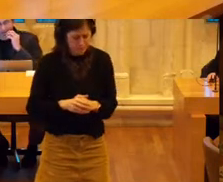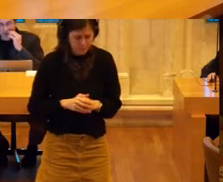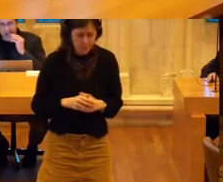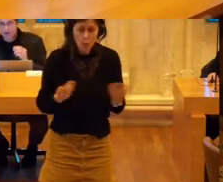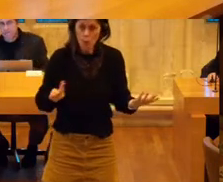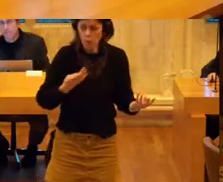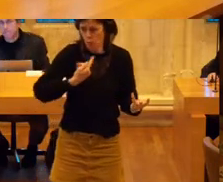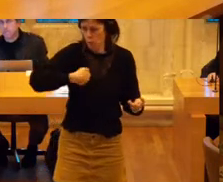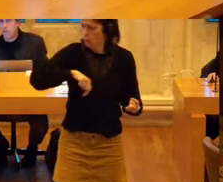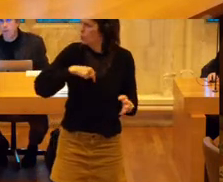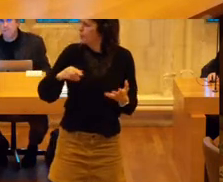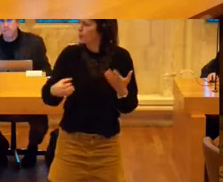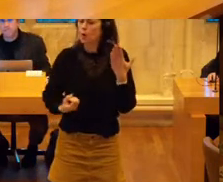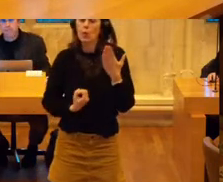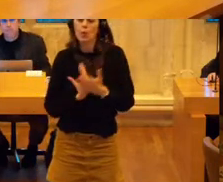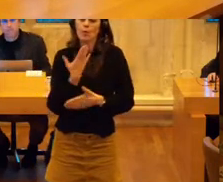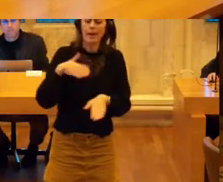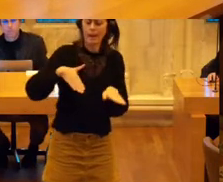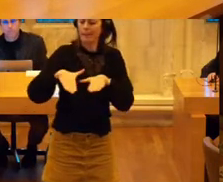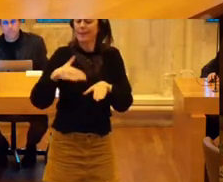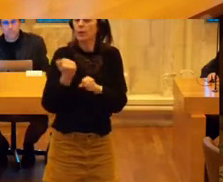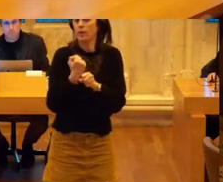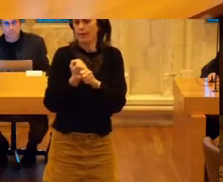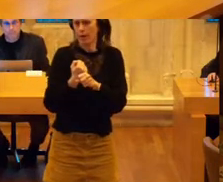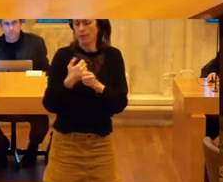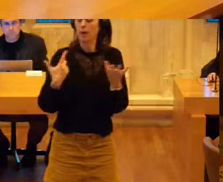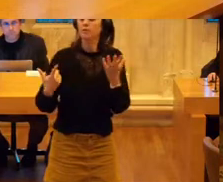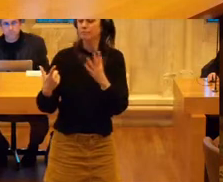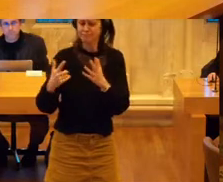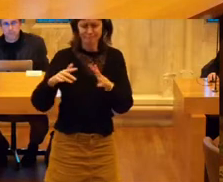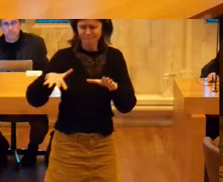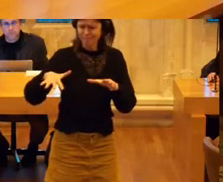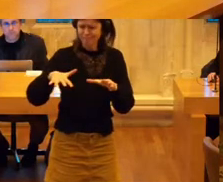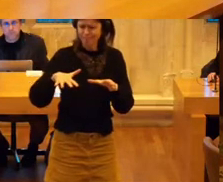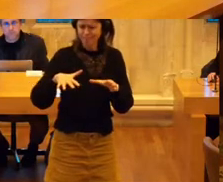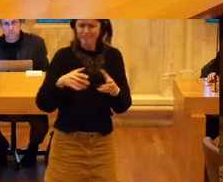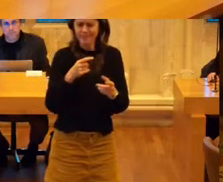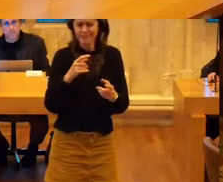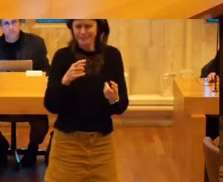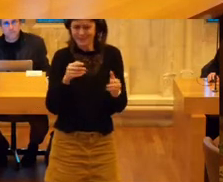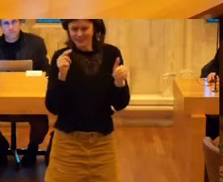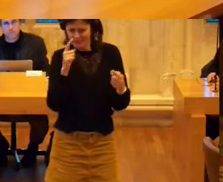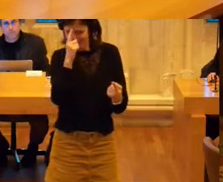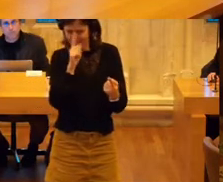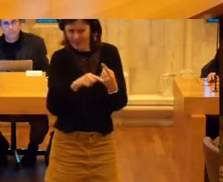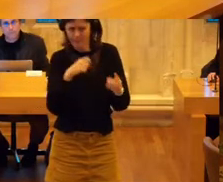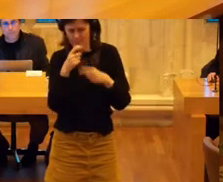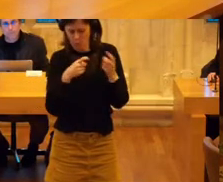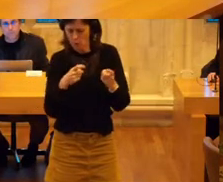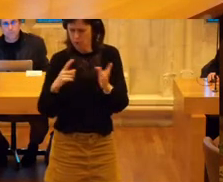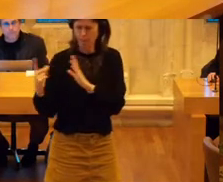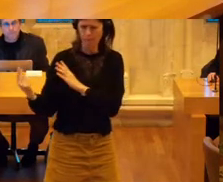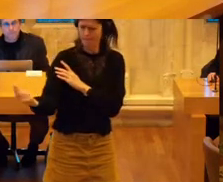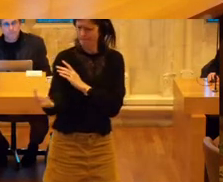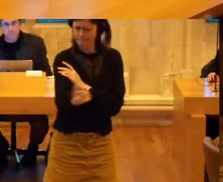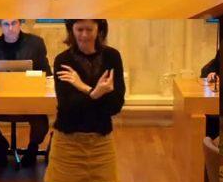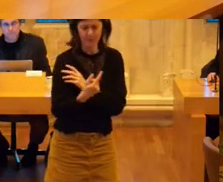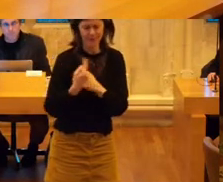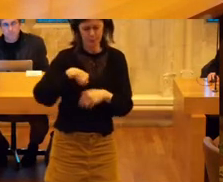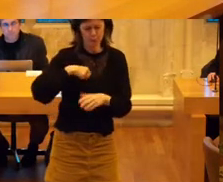on a proposé une nouvelle méthodologie de travail avec l'ensemble des partenaires qui gravitent autour de ces questions-là, qui sont extrêmement nombreux, ces